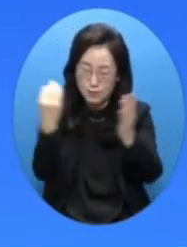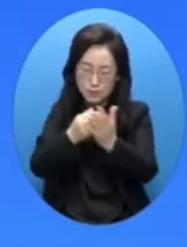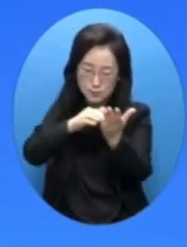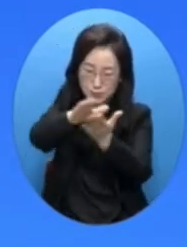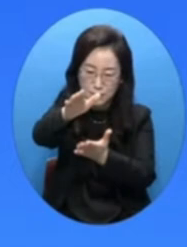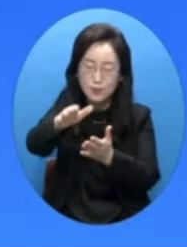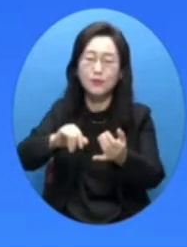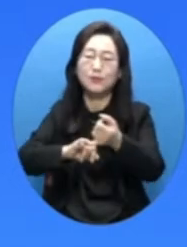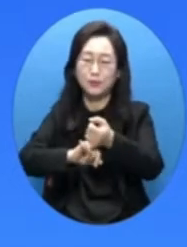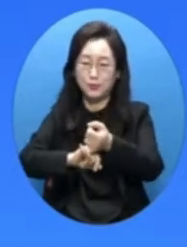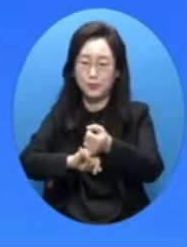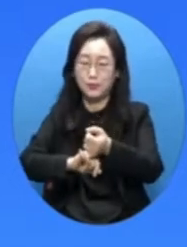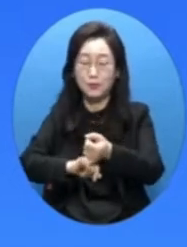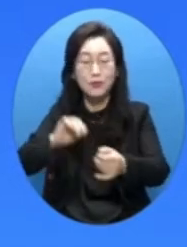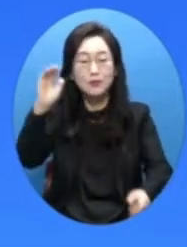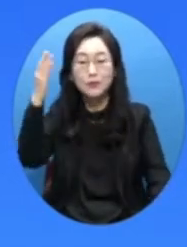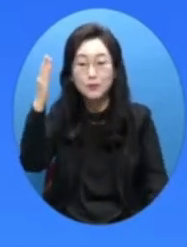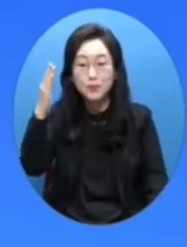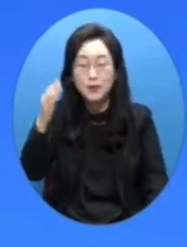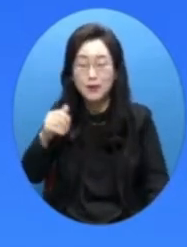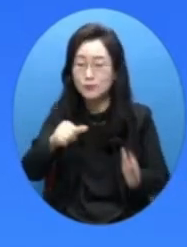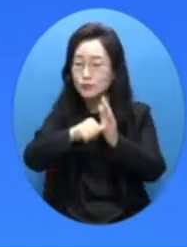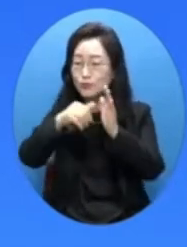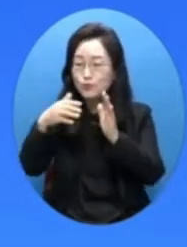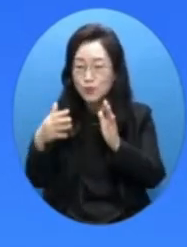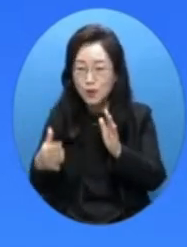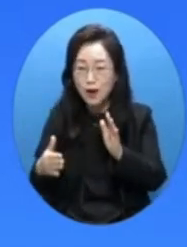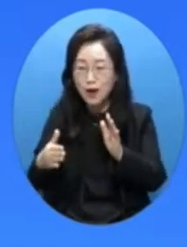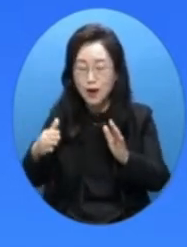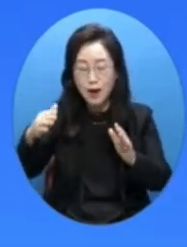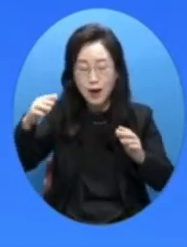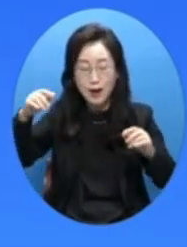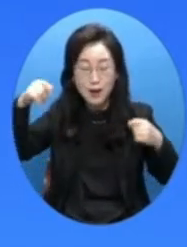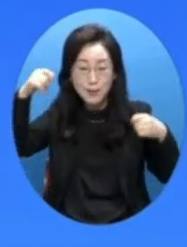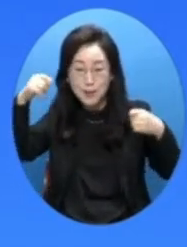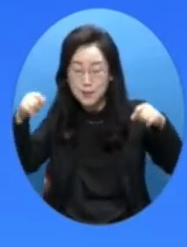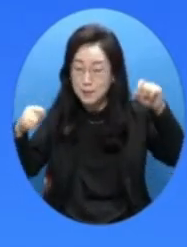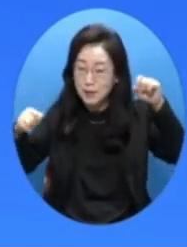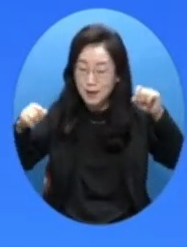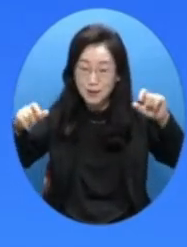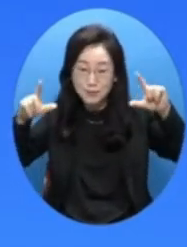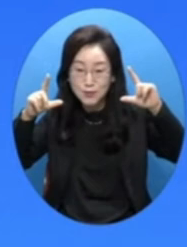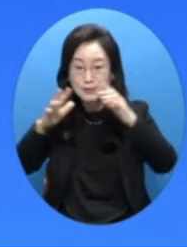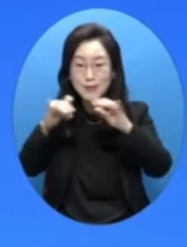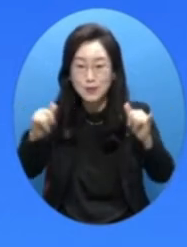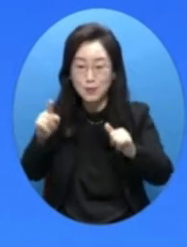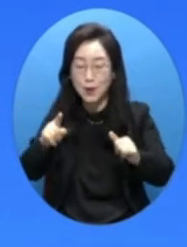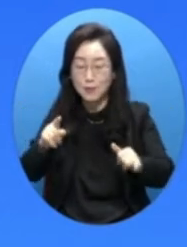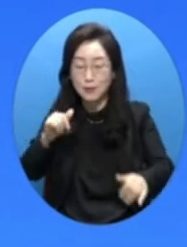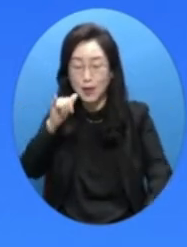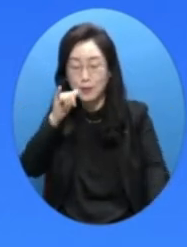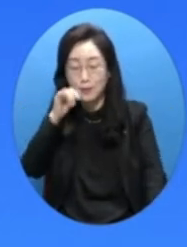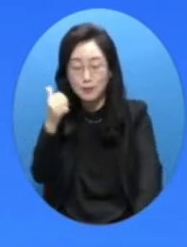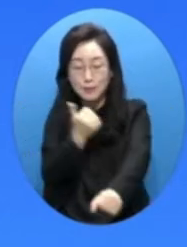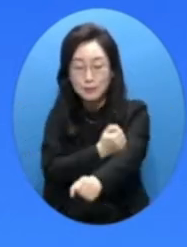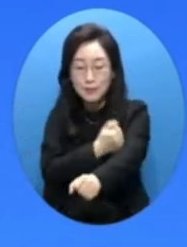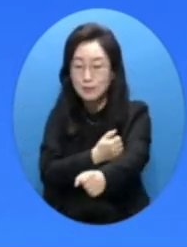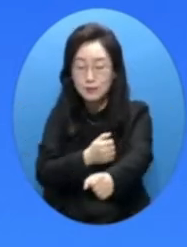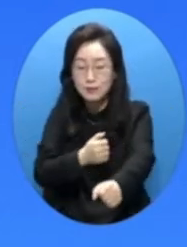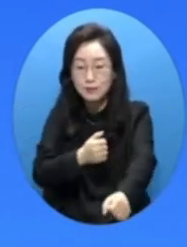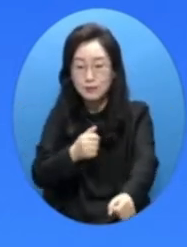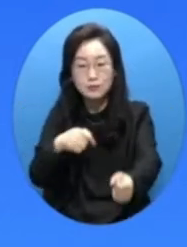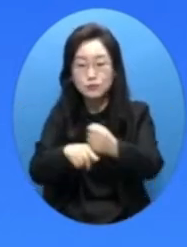것입니다 요즘 뭐 유명한 배우들이 또 사회 저민인사들이 마약에 빠지게 되는 것은